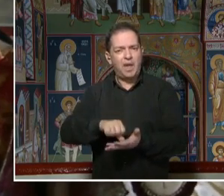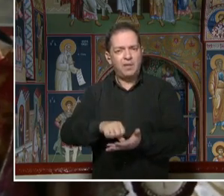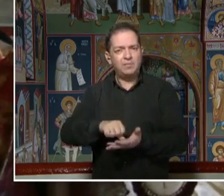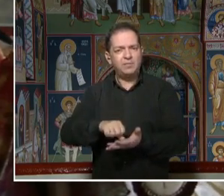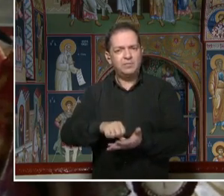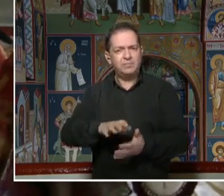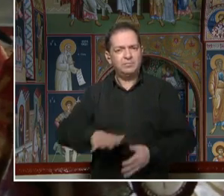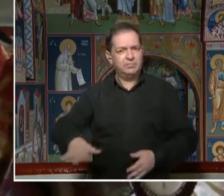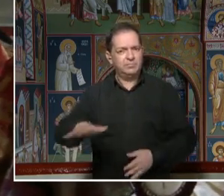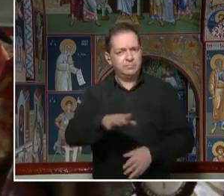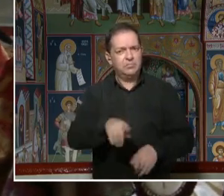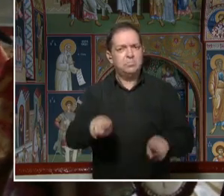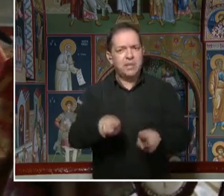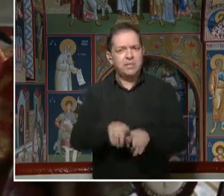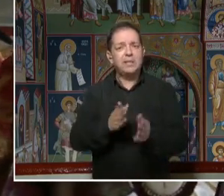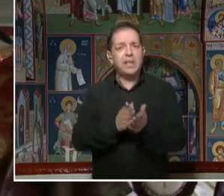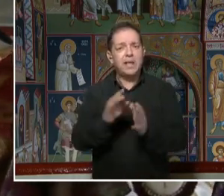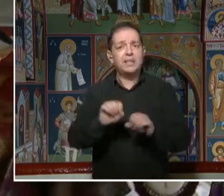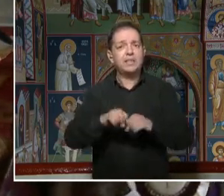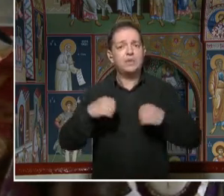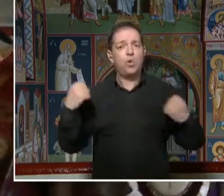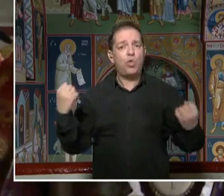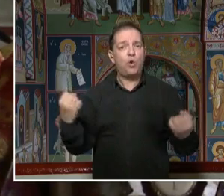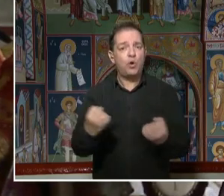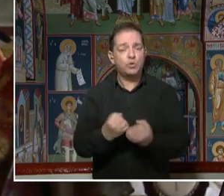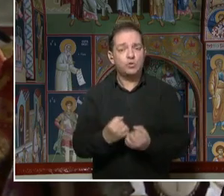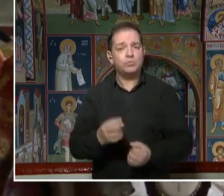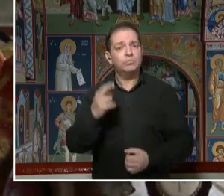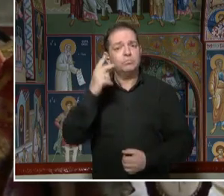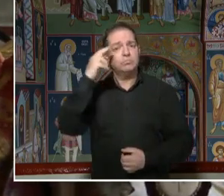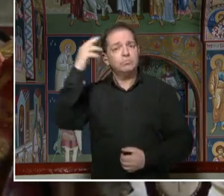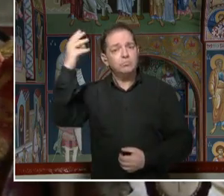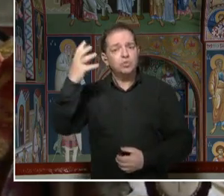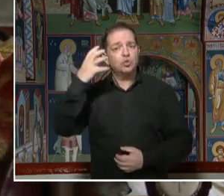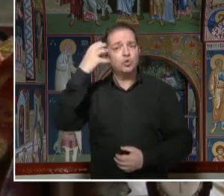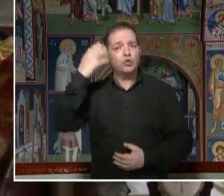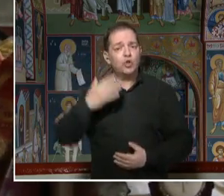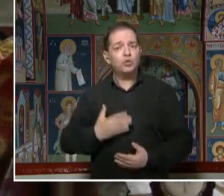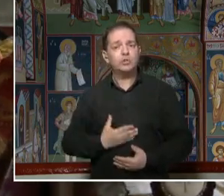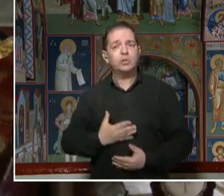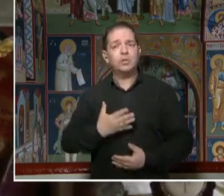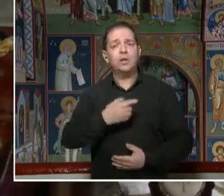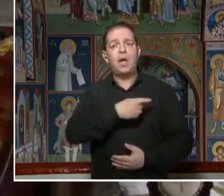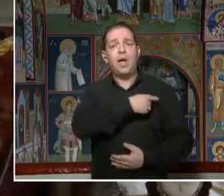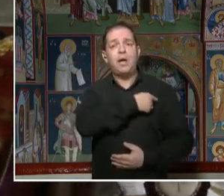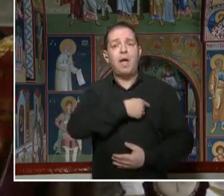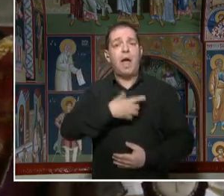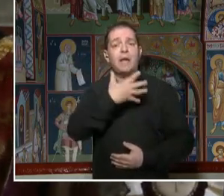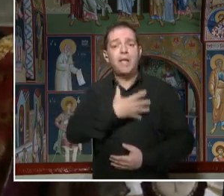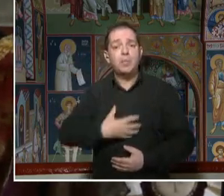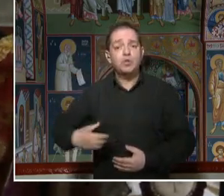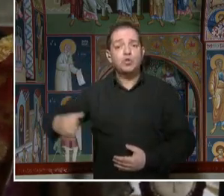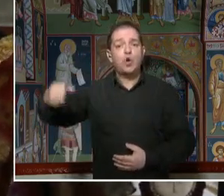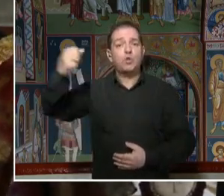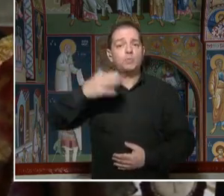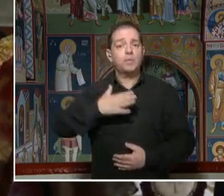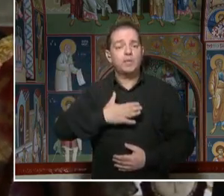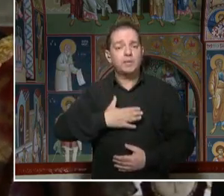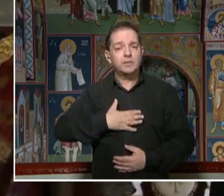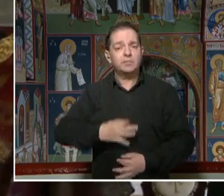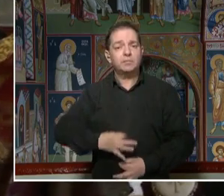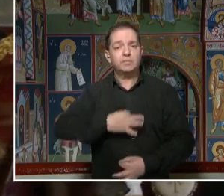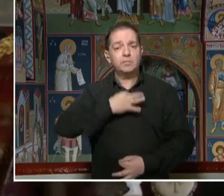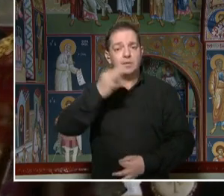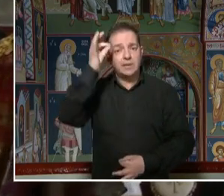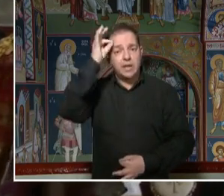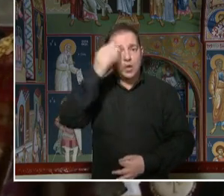ιερούργησε μετά της Ιεράς Συνόδου, ο σοφός και συνετός Αρχιεπίσκοπός μας, ο Αρχιεπίσκοπος